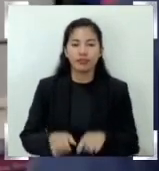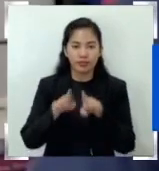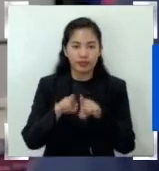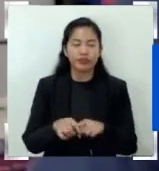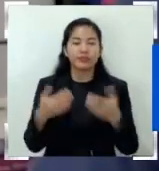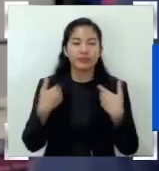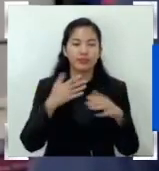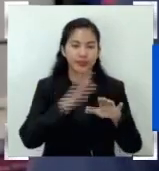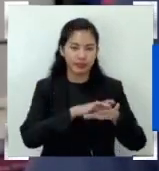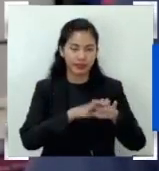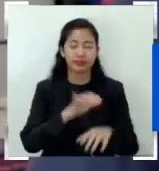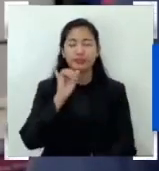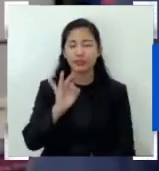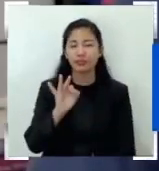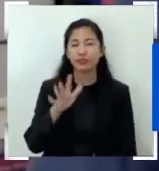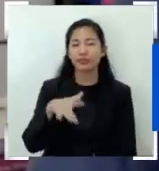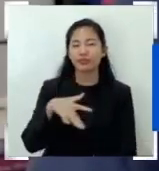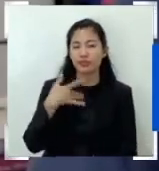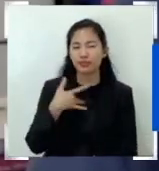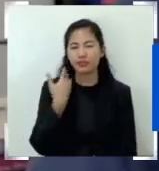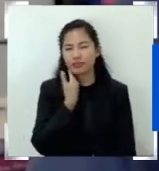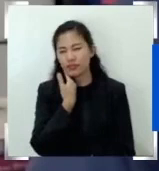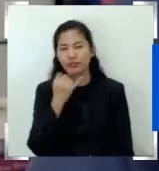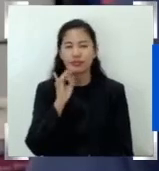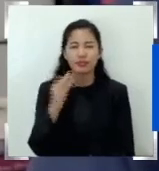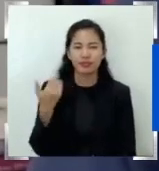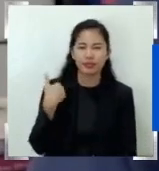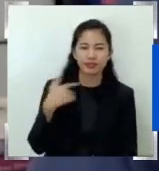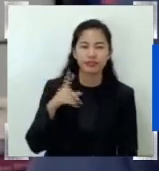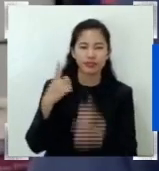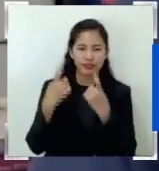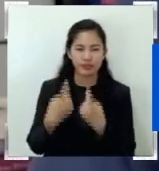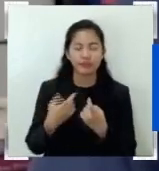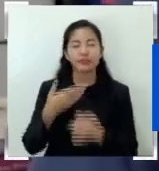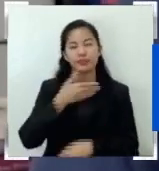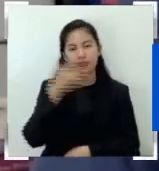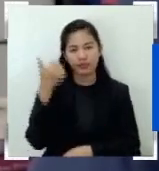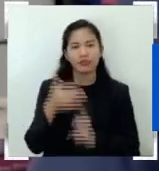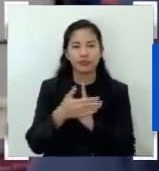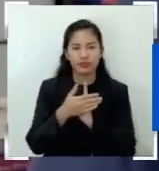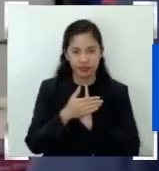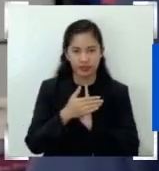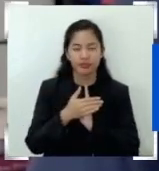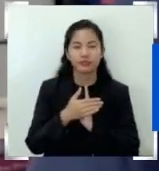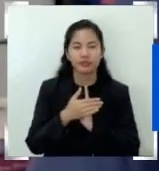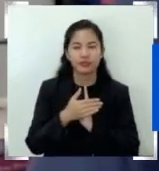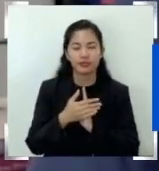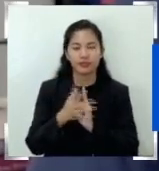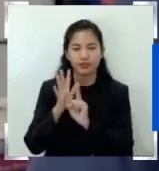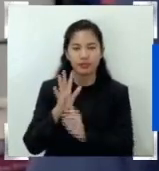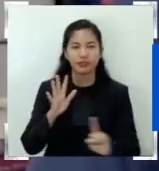kayong karamdaman kahit wala pang test, mas mabuting mag-quarantine na muna at mag-isolate.